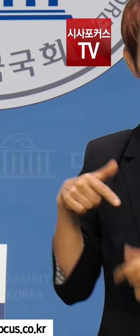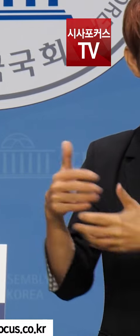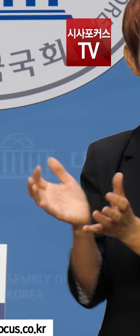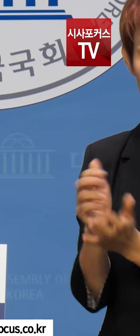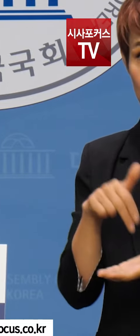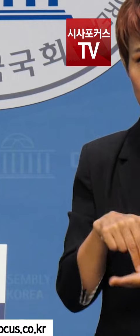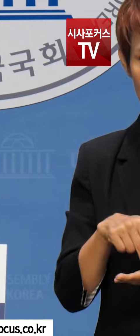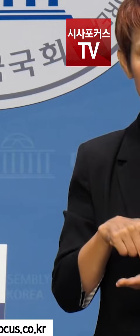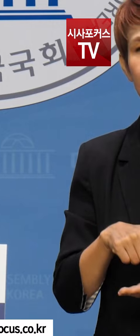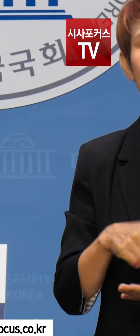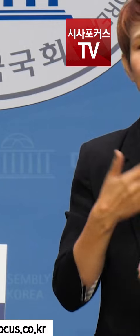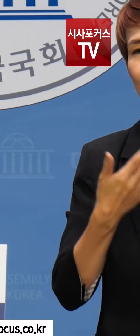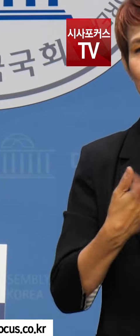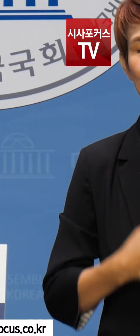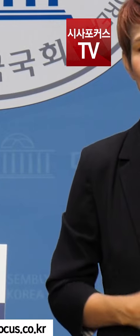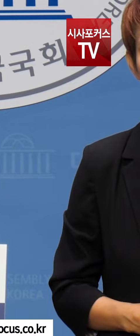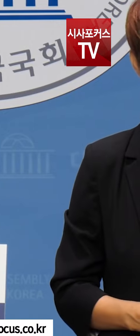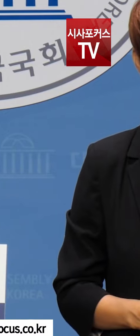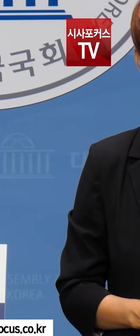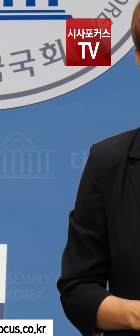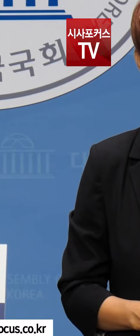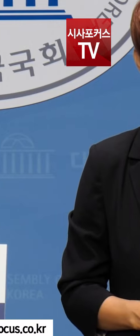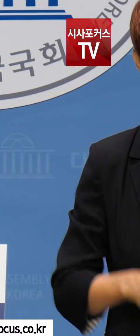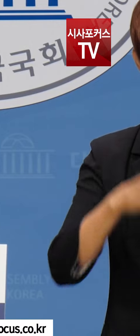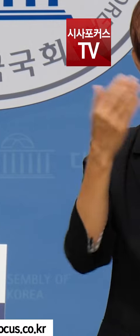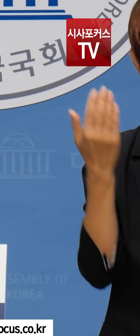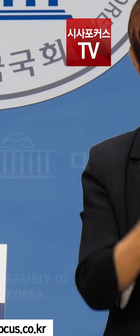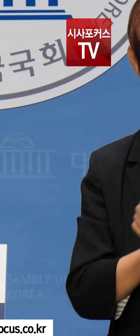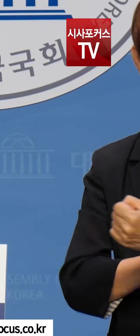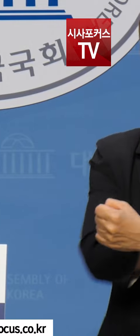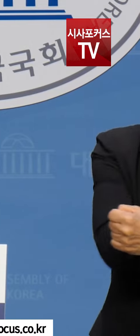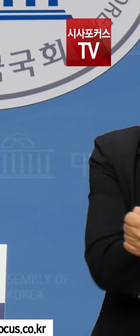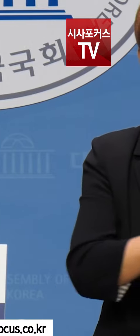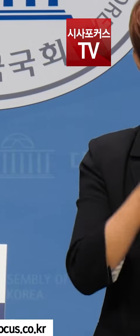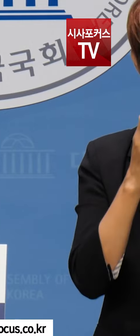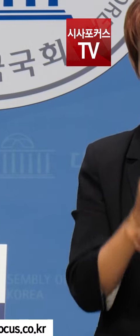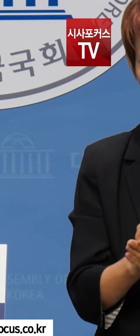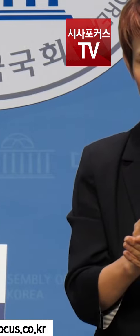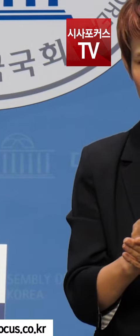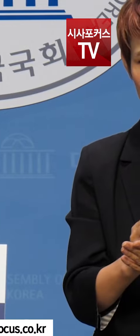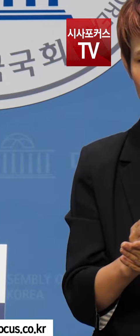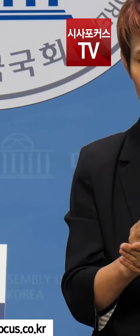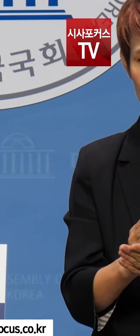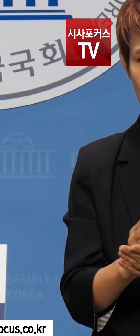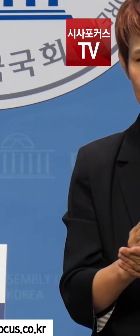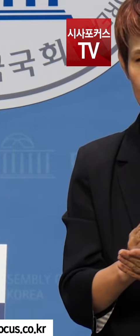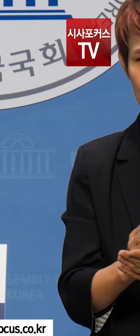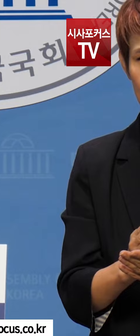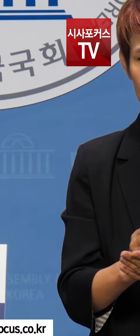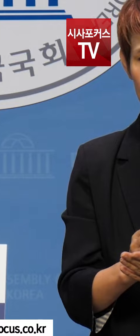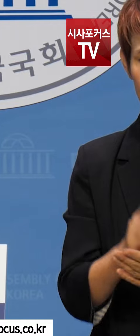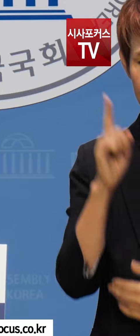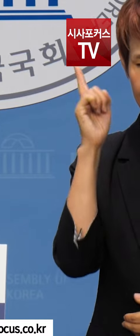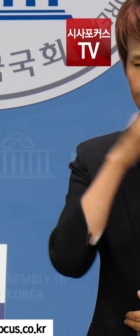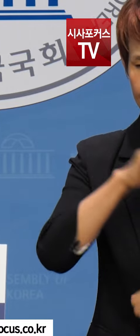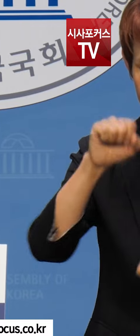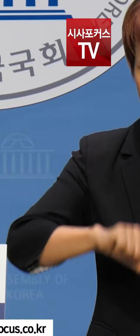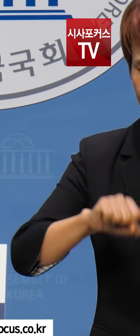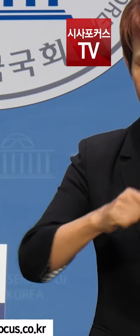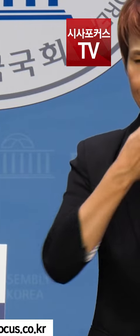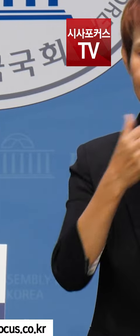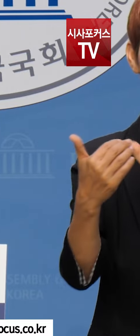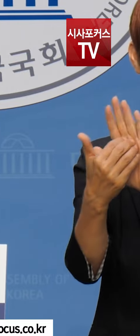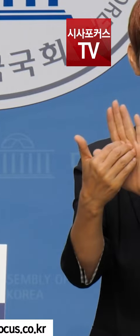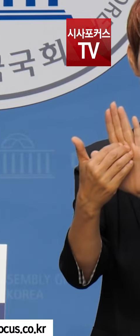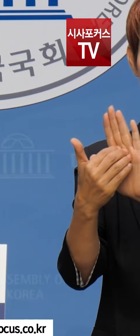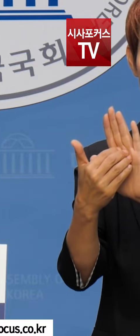조국혁신당은 다릅니다. 모든 특권을 내려놓고 비민주적 악습은 거부합니다.